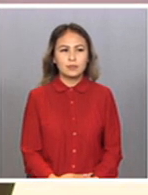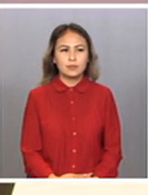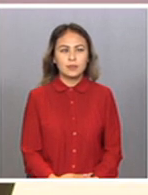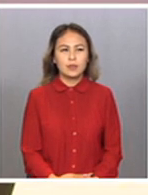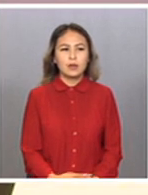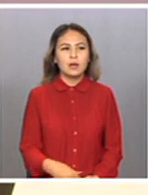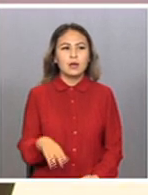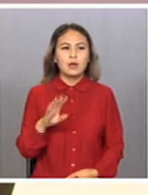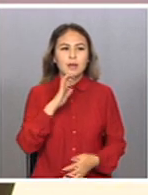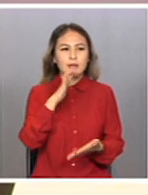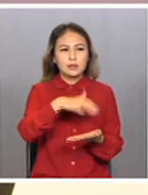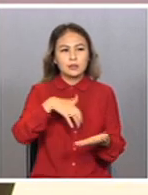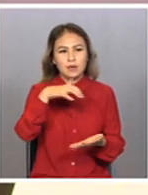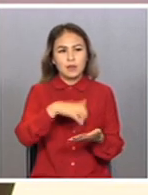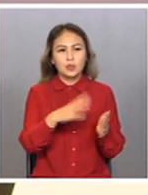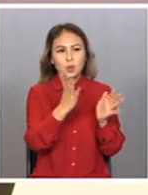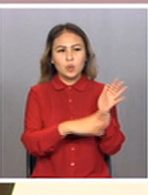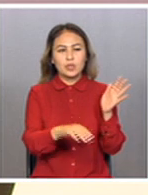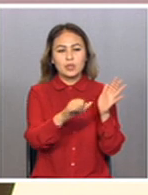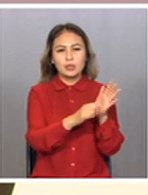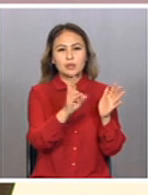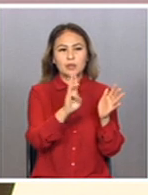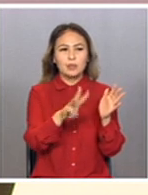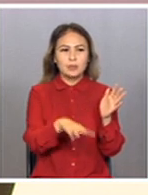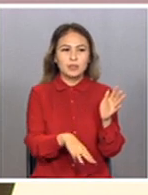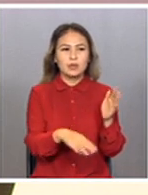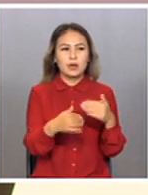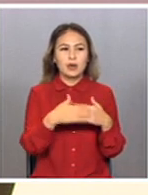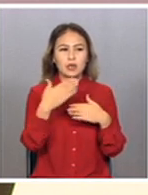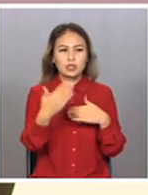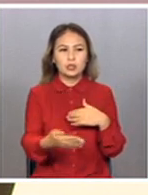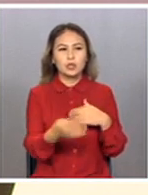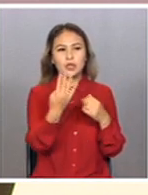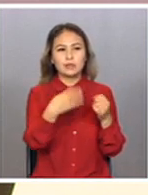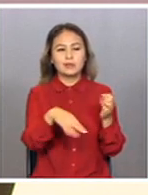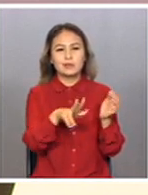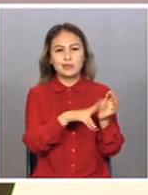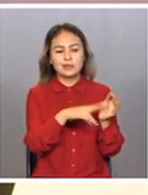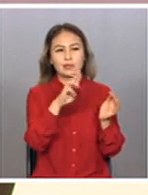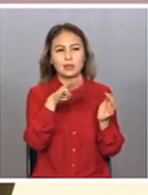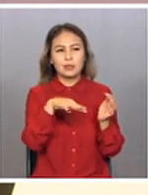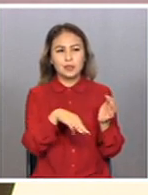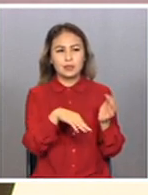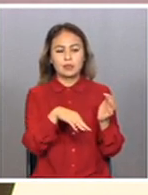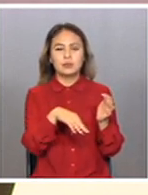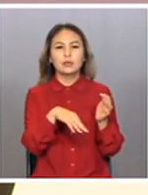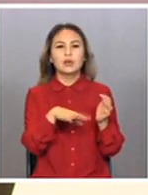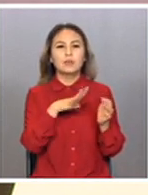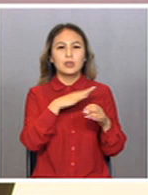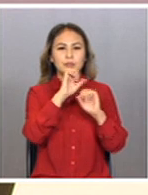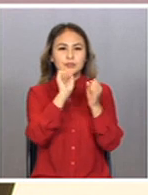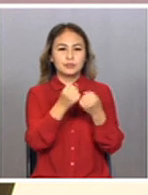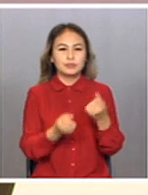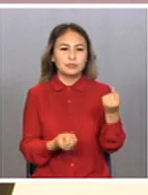Экскаватор 96 километр арақашықтықты сағатына 48 километр